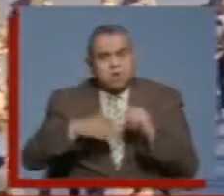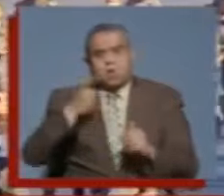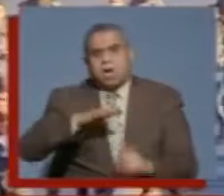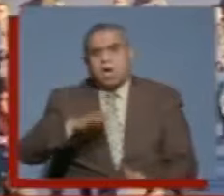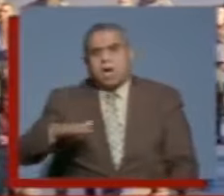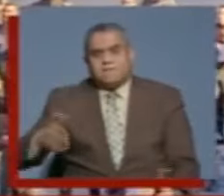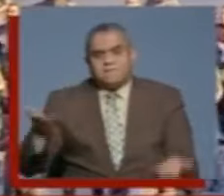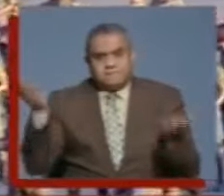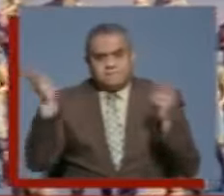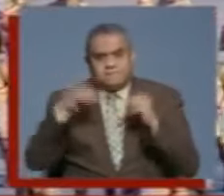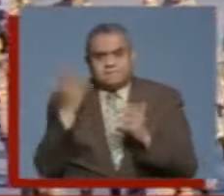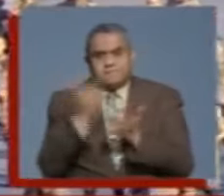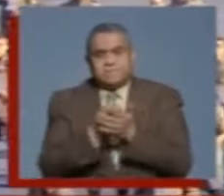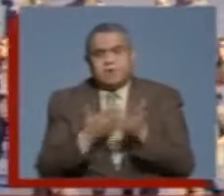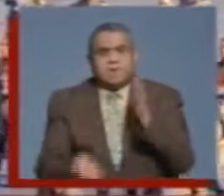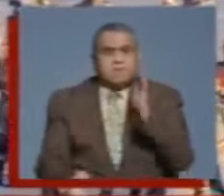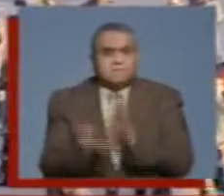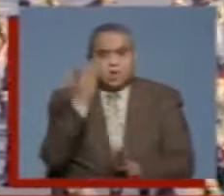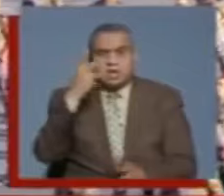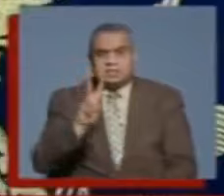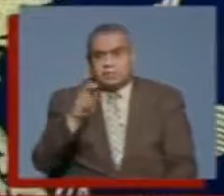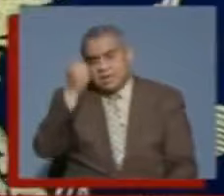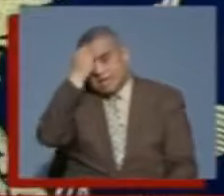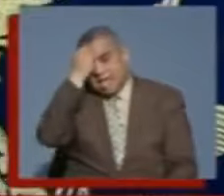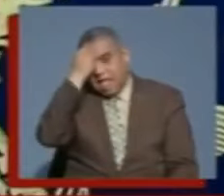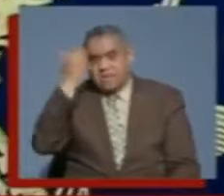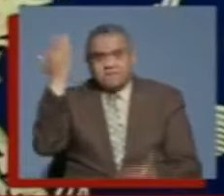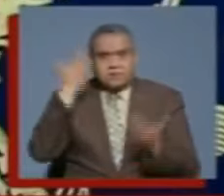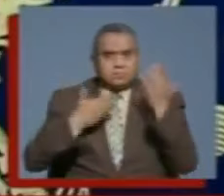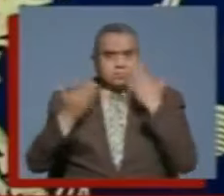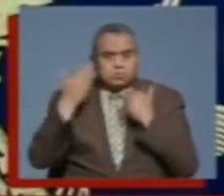وأكتر من 70,000 مصاب، علاوة على أن تقريبا